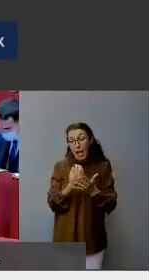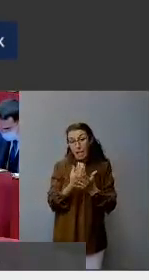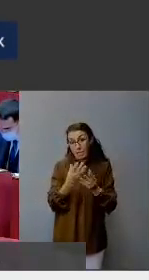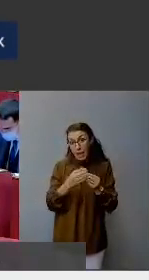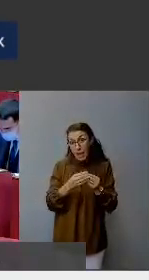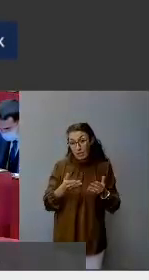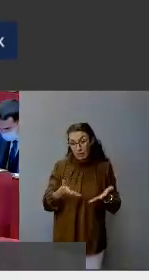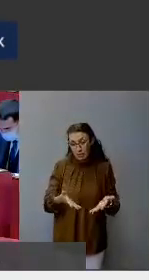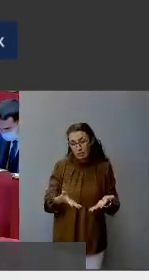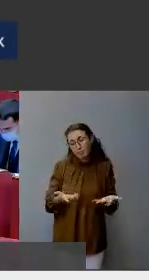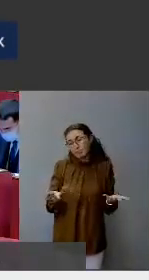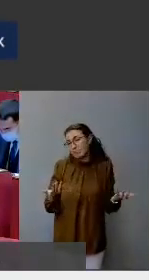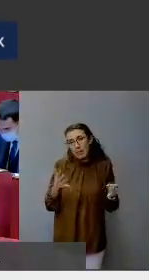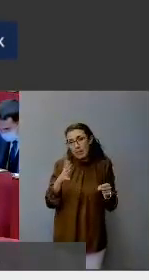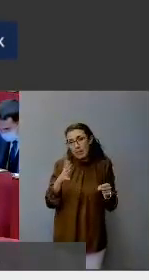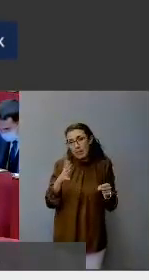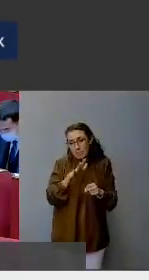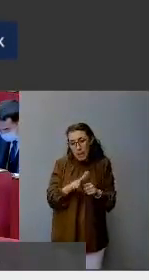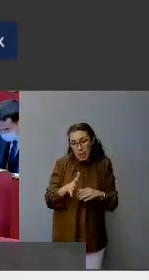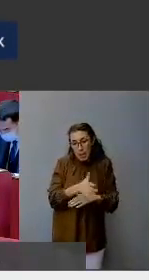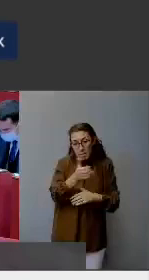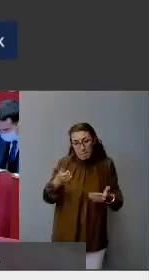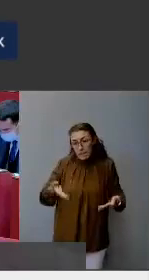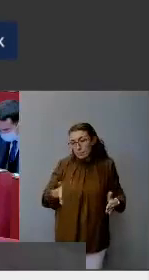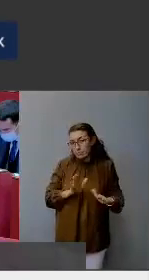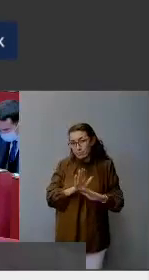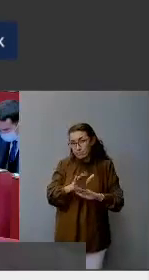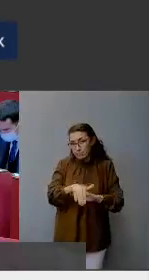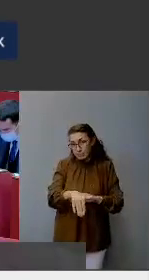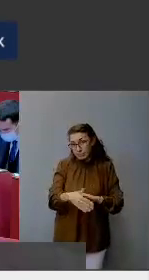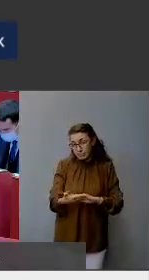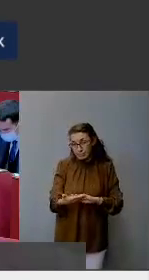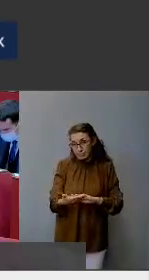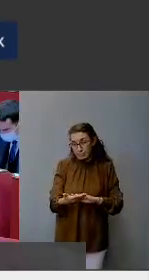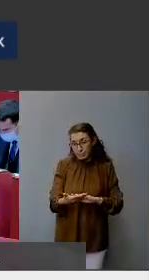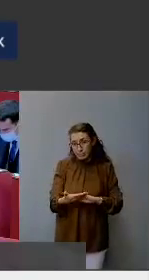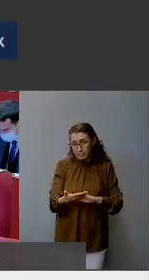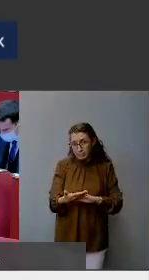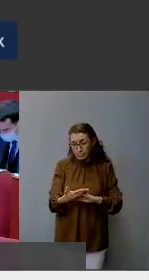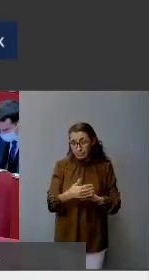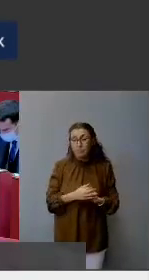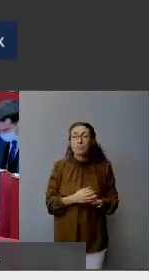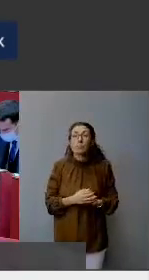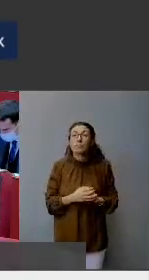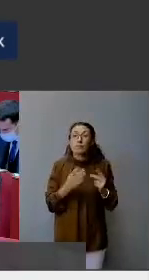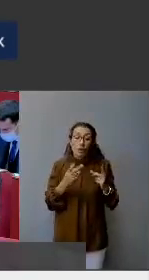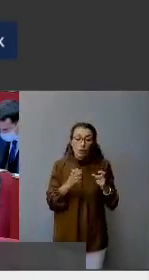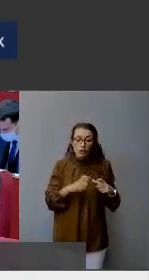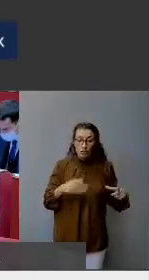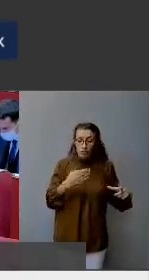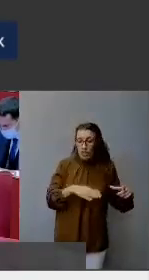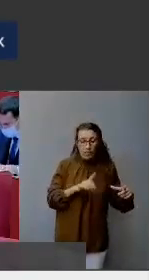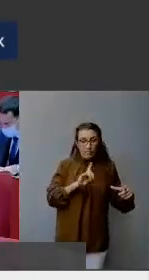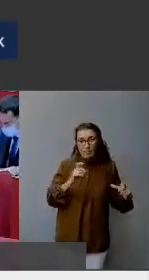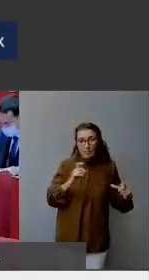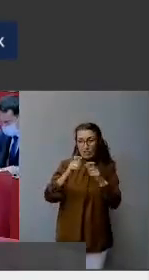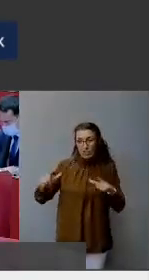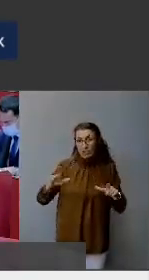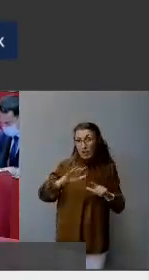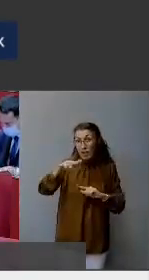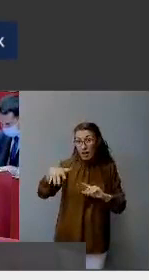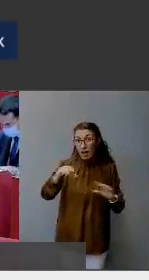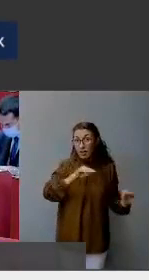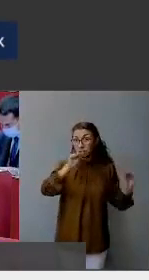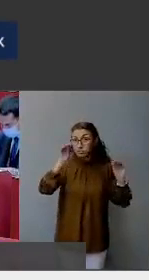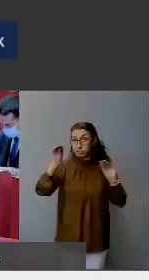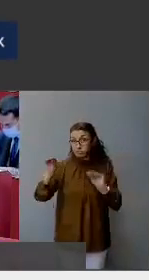di quest'anno oramai è stata chiaramente realizzate in un'altra città perché sono comunque occasioni importanti